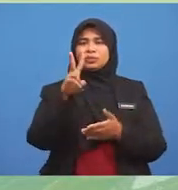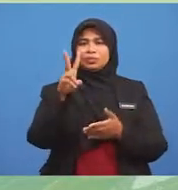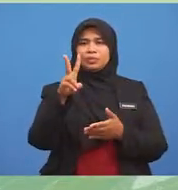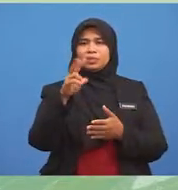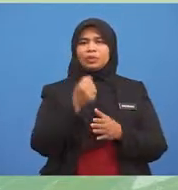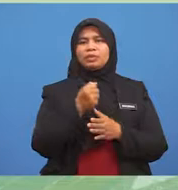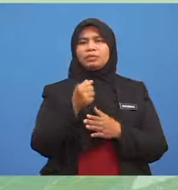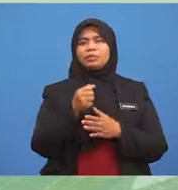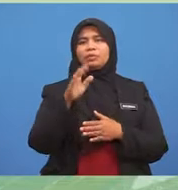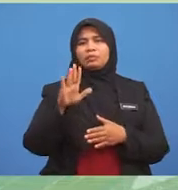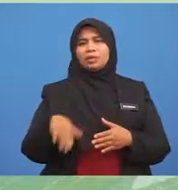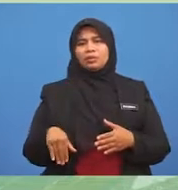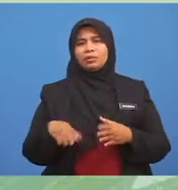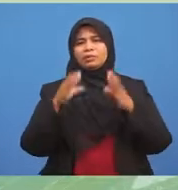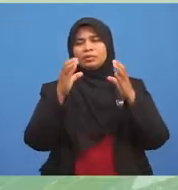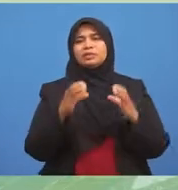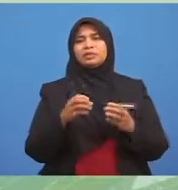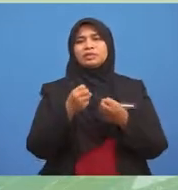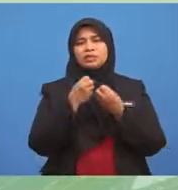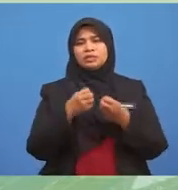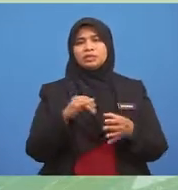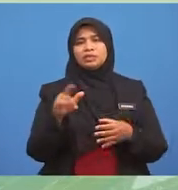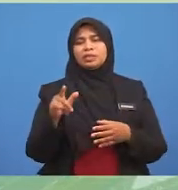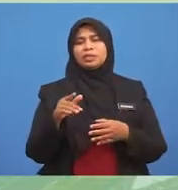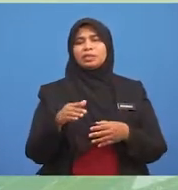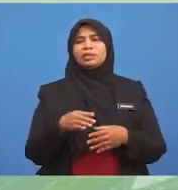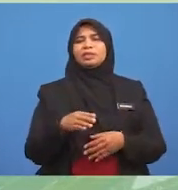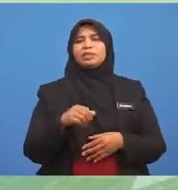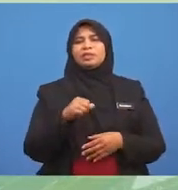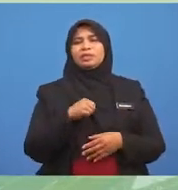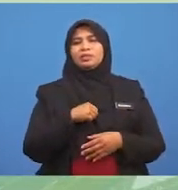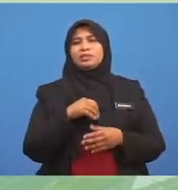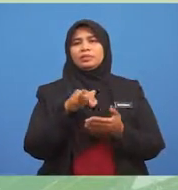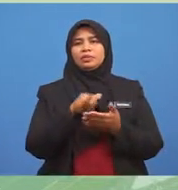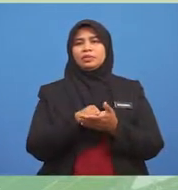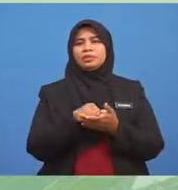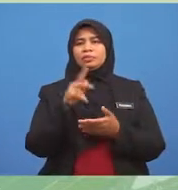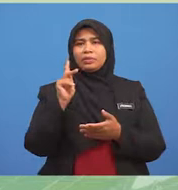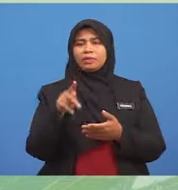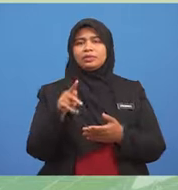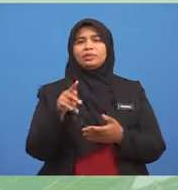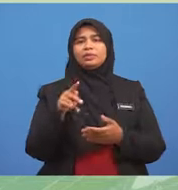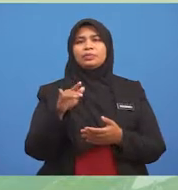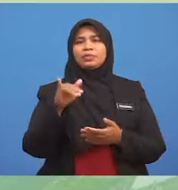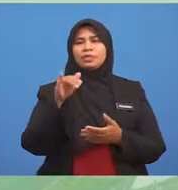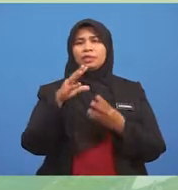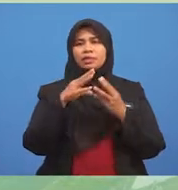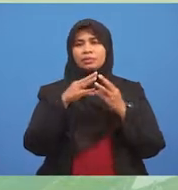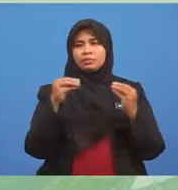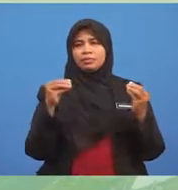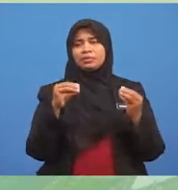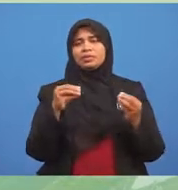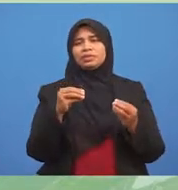atau belum. Cara penyelesaiannya adalah seperti tadi juga. Individu itu perlu